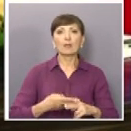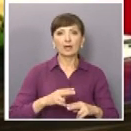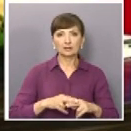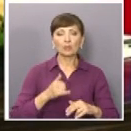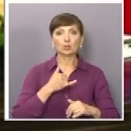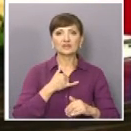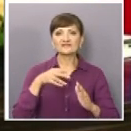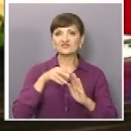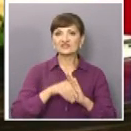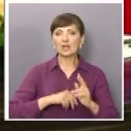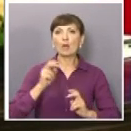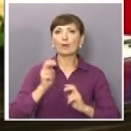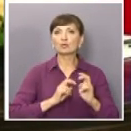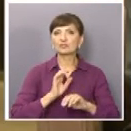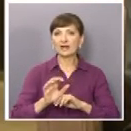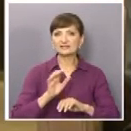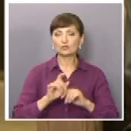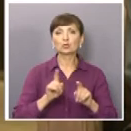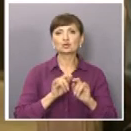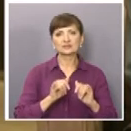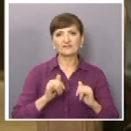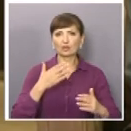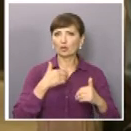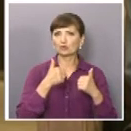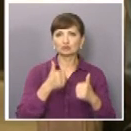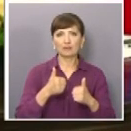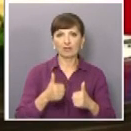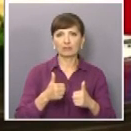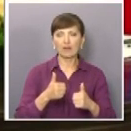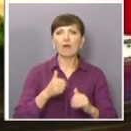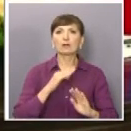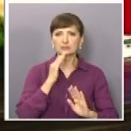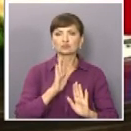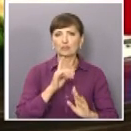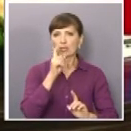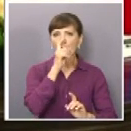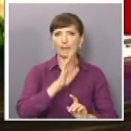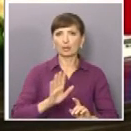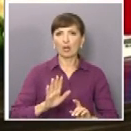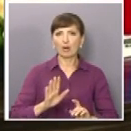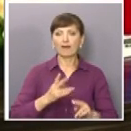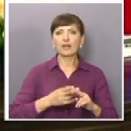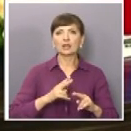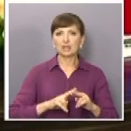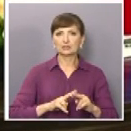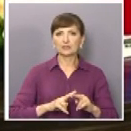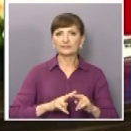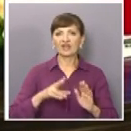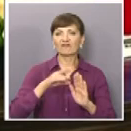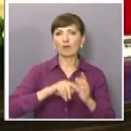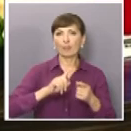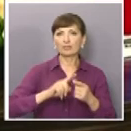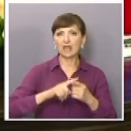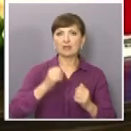и в сфере промышленного производства развиваются отношения, развиваются достаточно неплохо. Я имею в виду прежде всего планы в